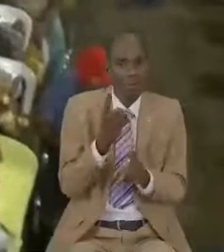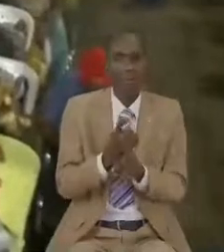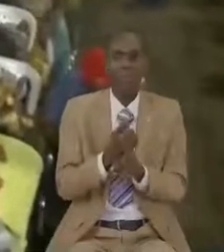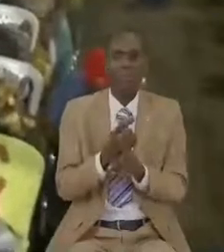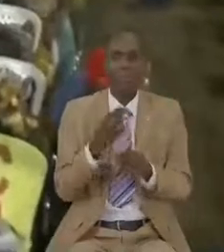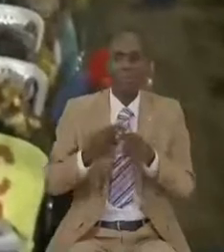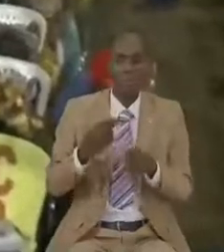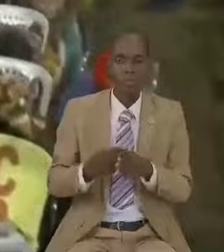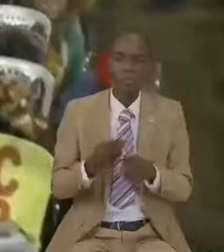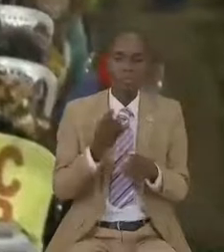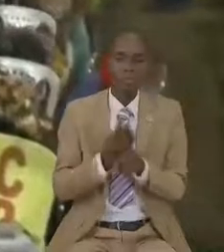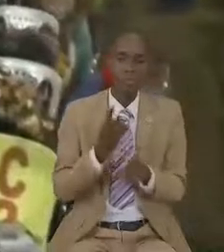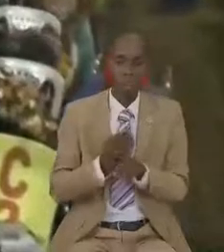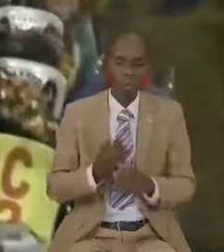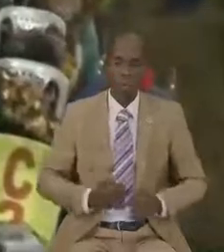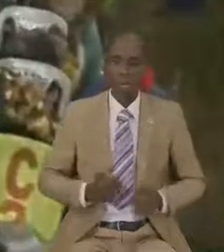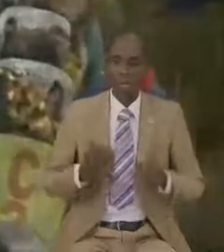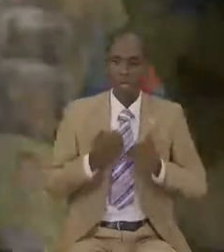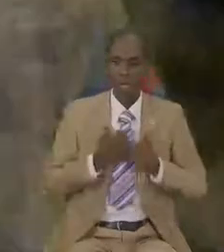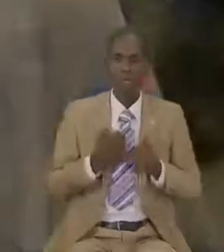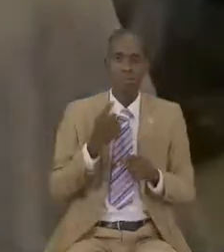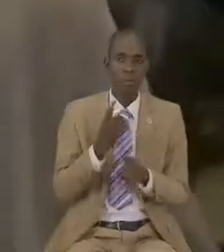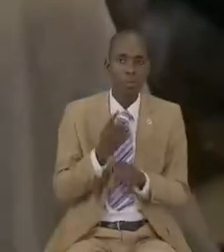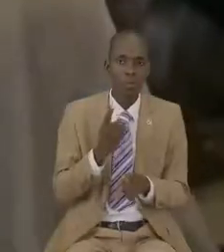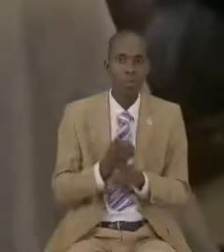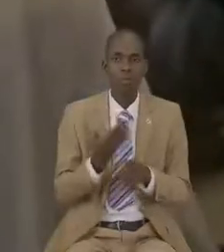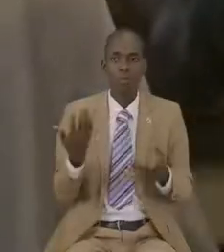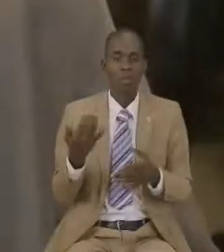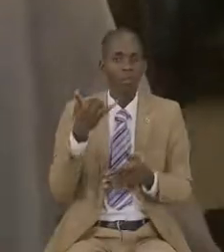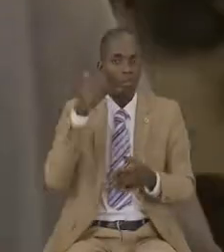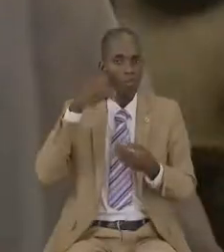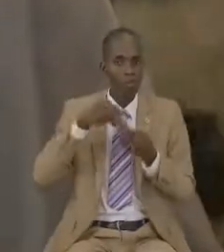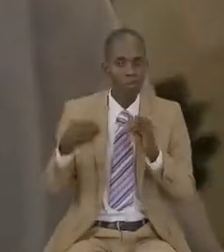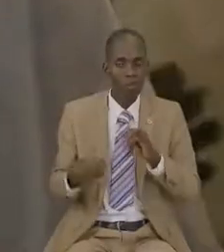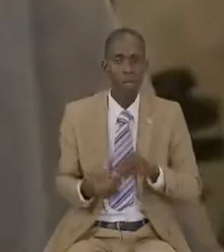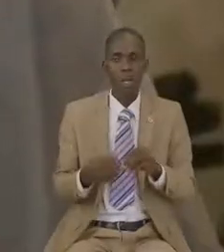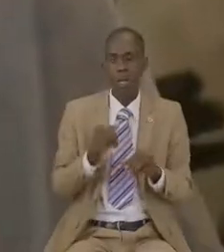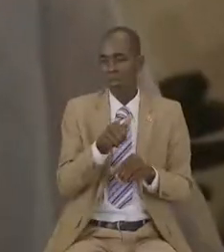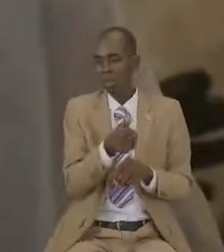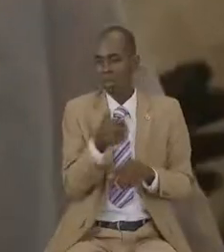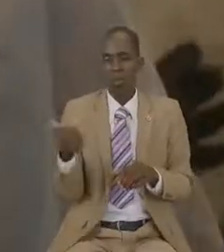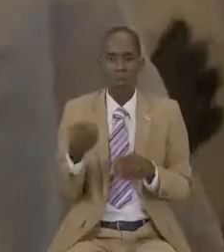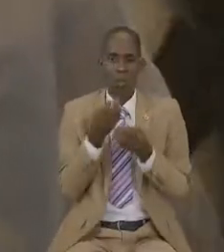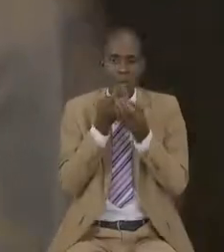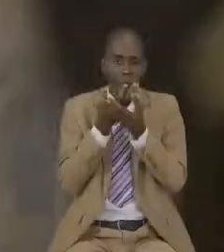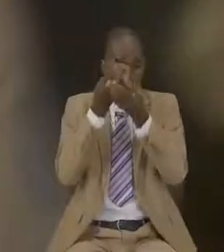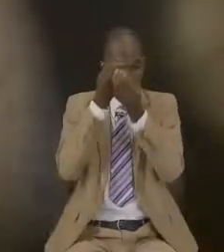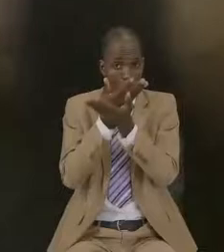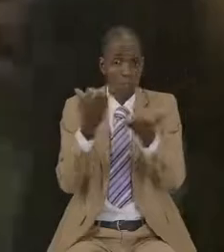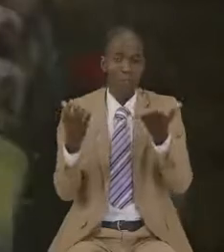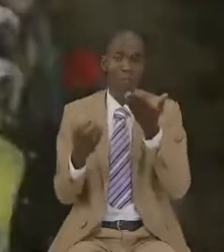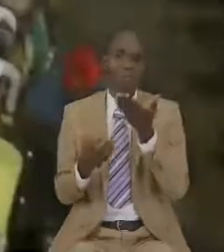Occupons-nous rapidement de nouveaux convertis pour que nous puissions les aider dans leur nouvelle